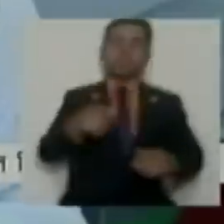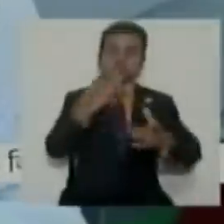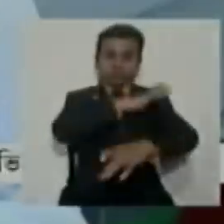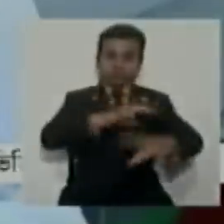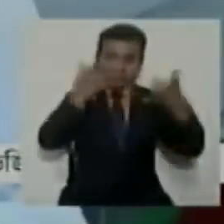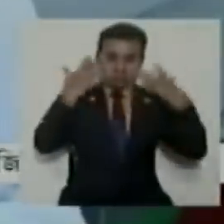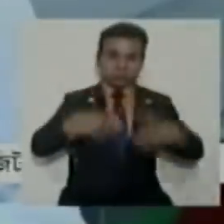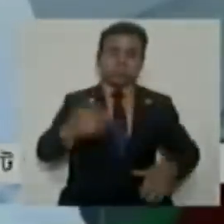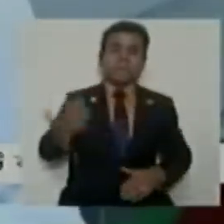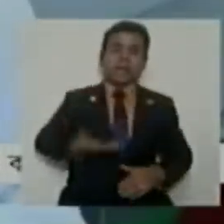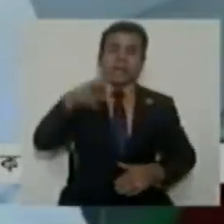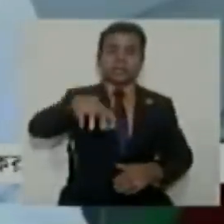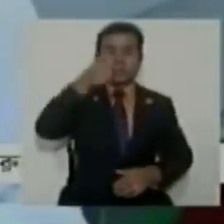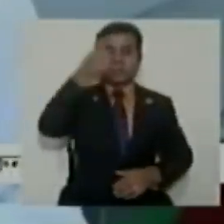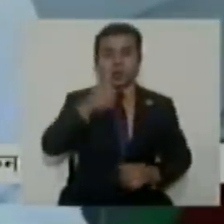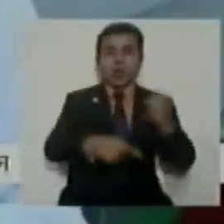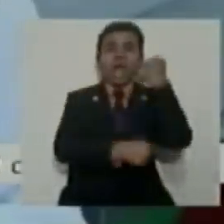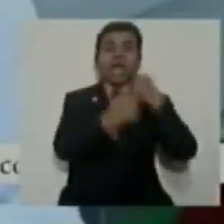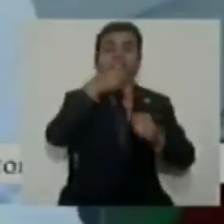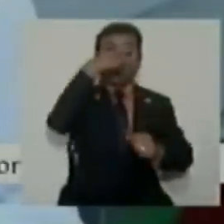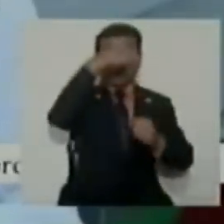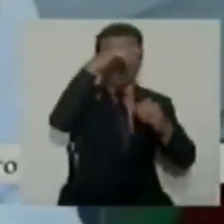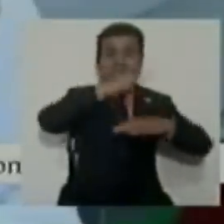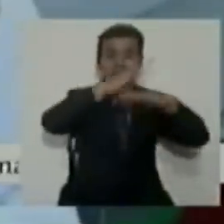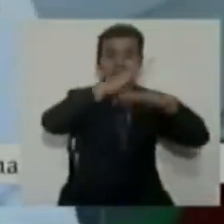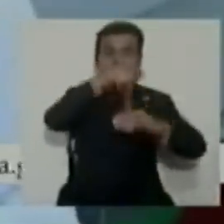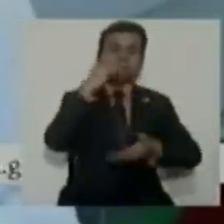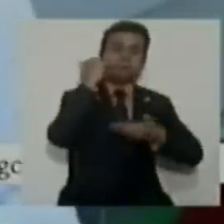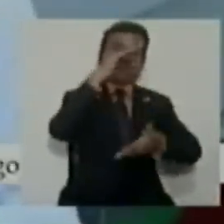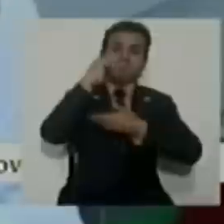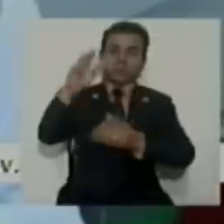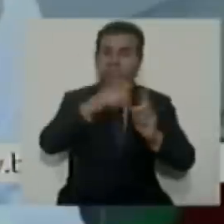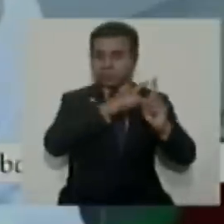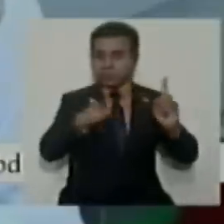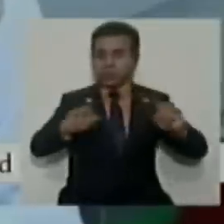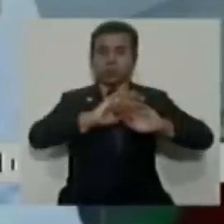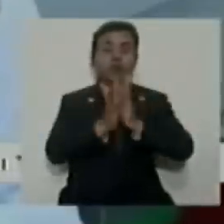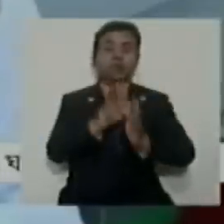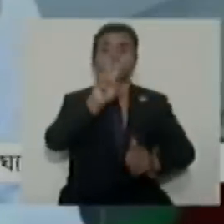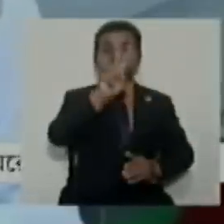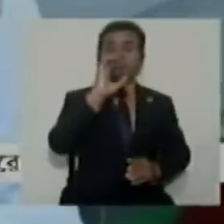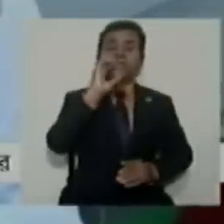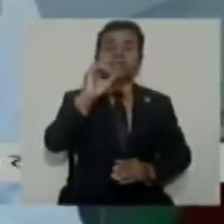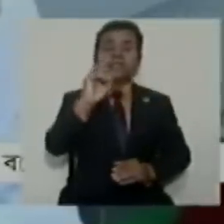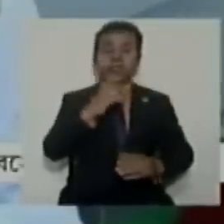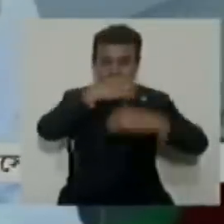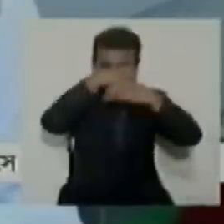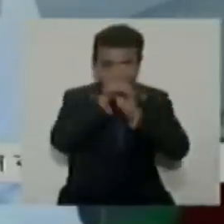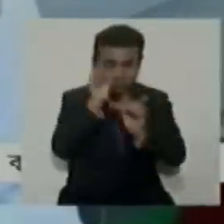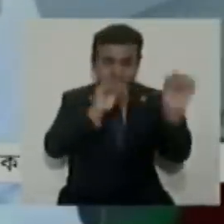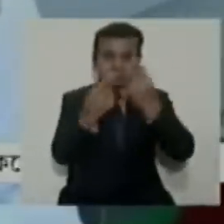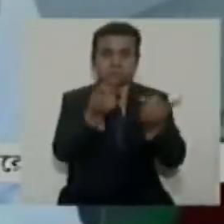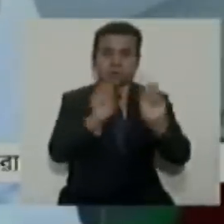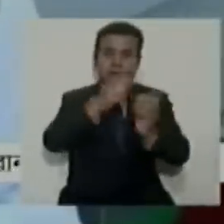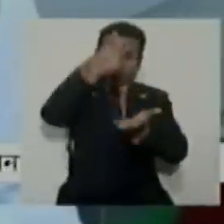২০টি ল্যাব স্থাপন করা হয়েছে। এই ২০টি ল্যাব এত সহজে স্থাপিত হয় নাই, আপনারা জানেন আমাদের জানা ছিল না কতগুলো